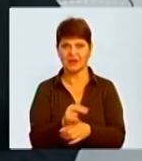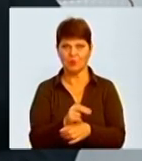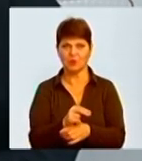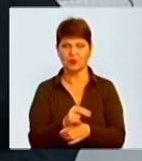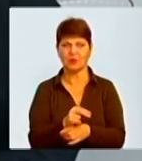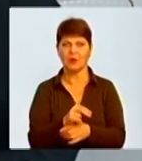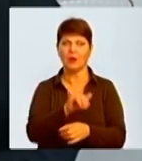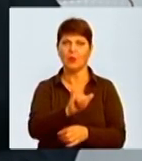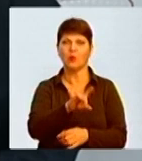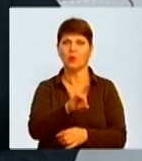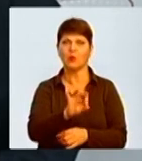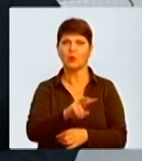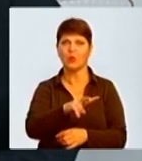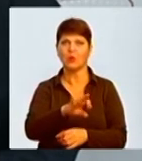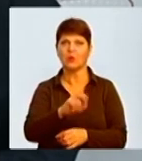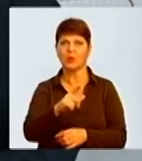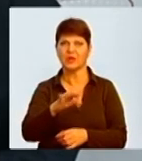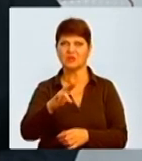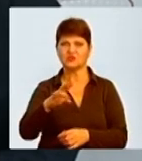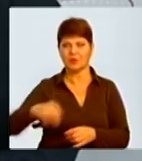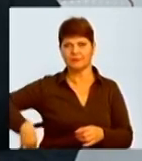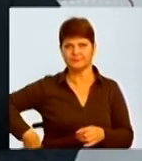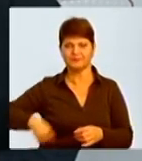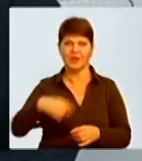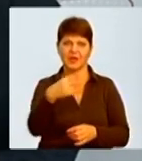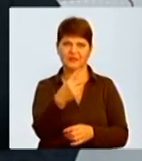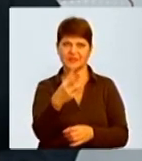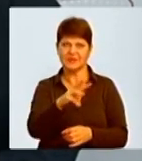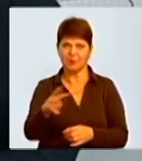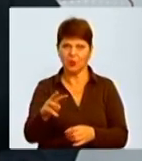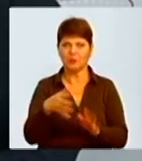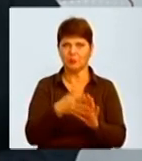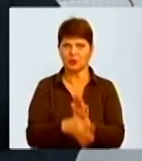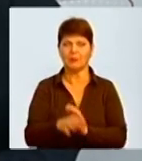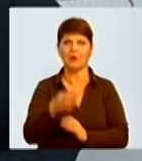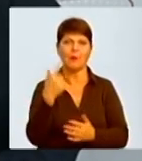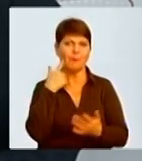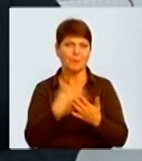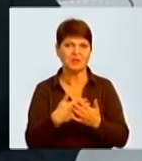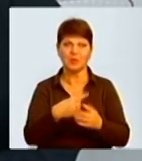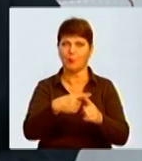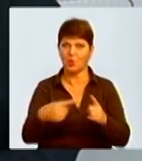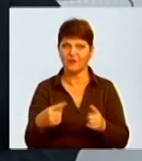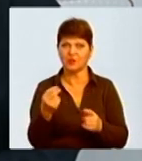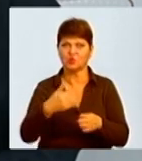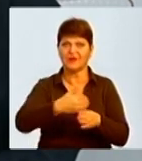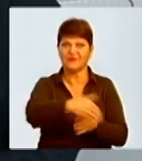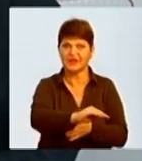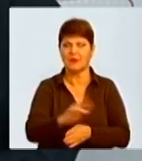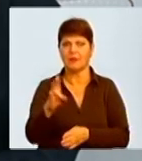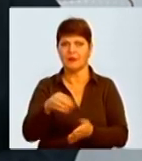відділенні, де потрачено біля 23 мільйонів. І майже половина з цих коштів вони виділились на